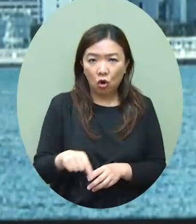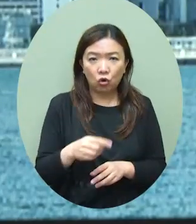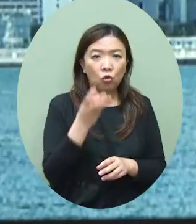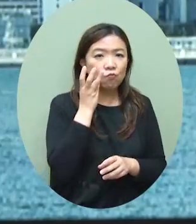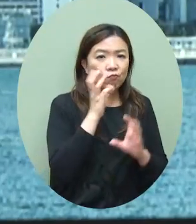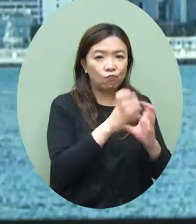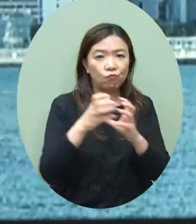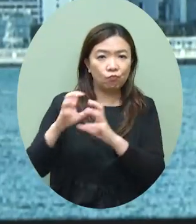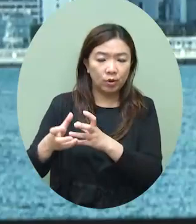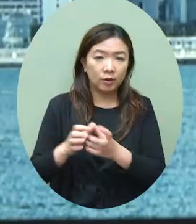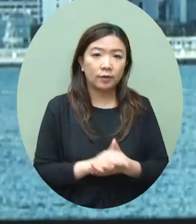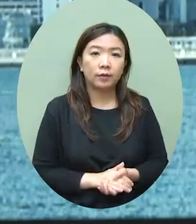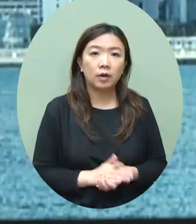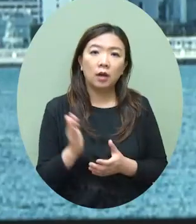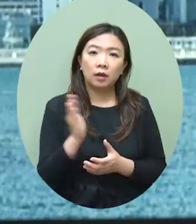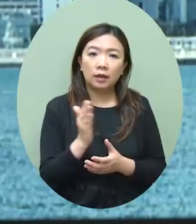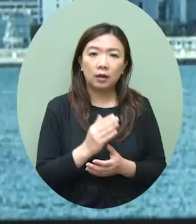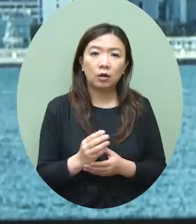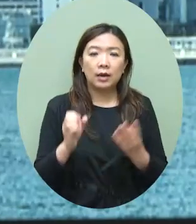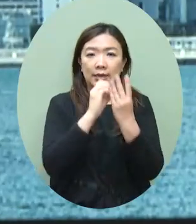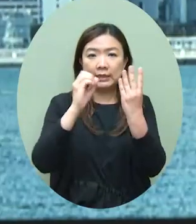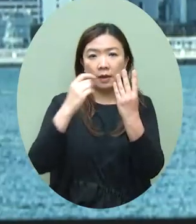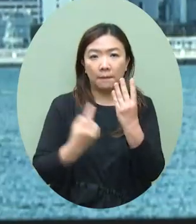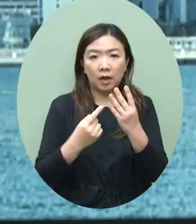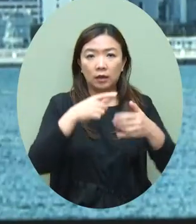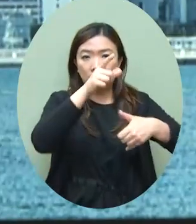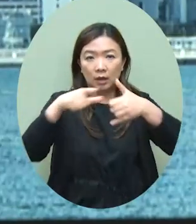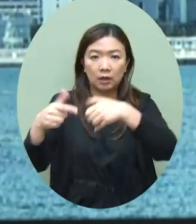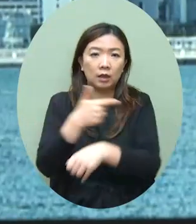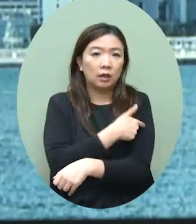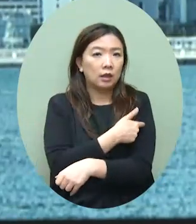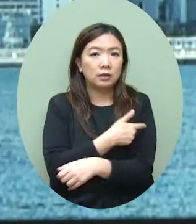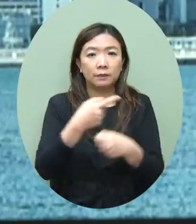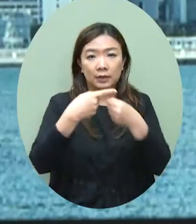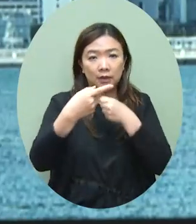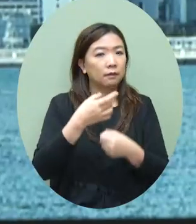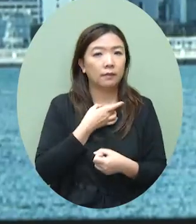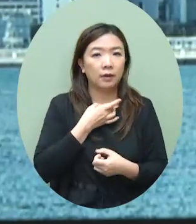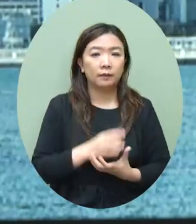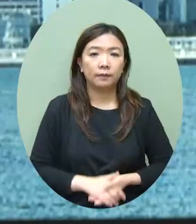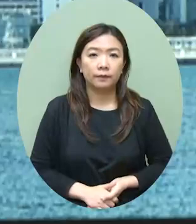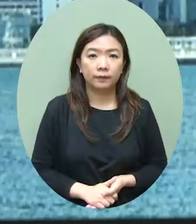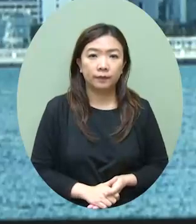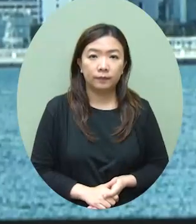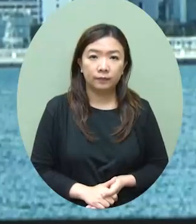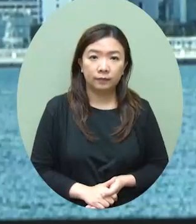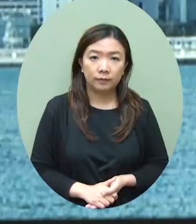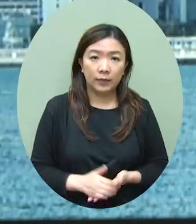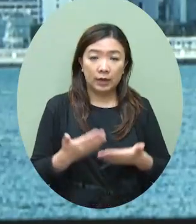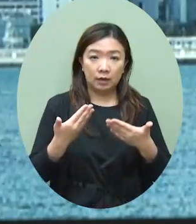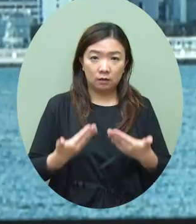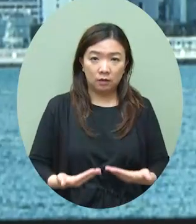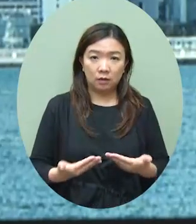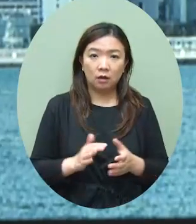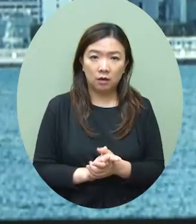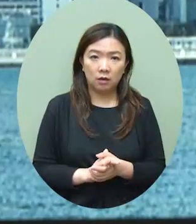群咧，仲有係約40萬嘅人士咧係未打針嘅，未打第一針嚇。咁當然而家已經進入咗係